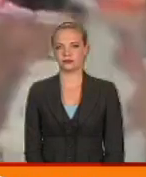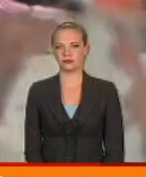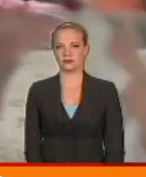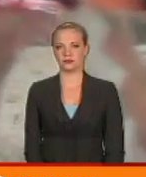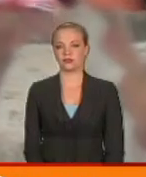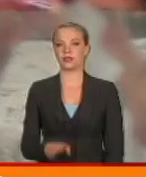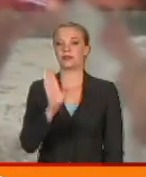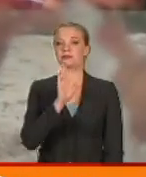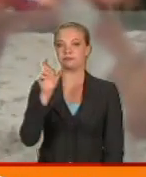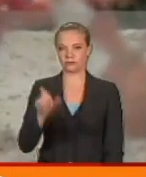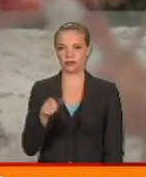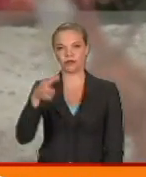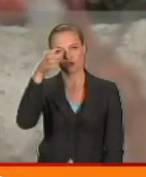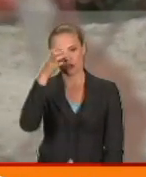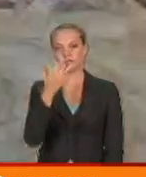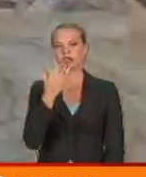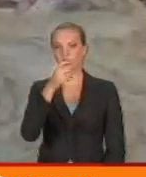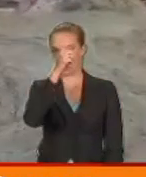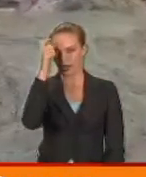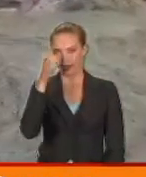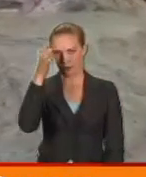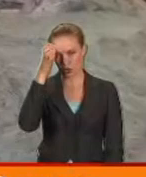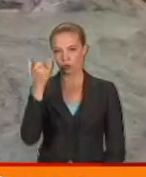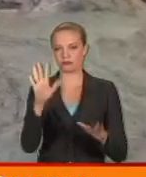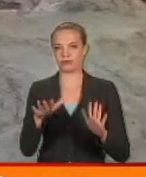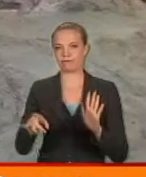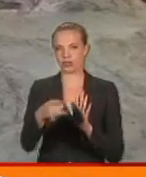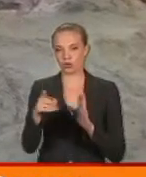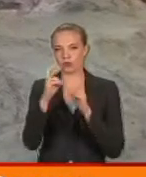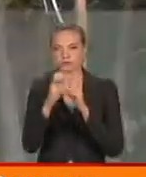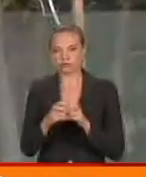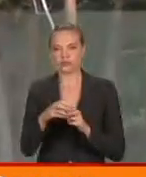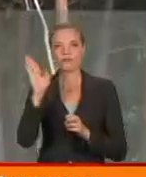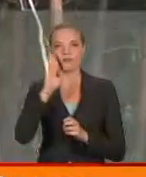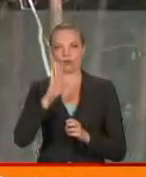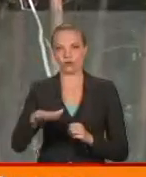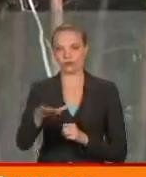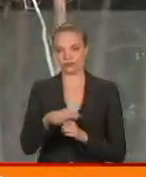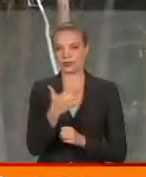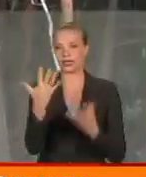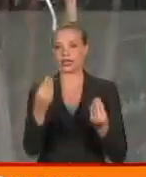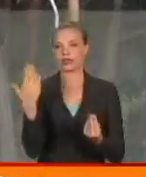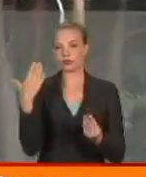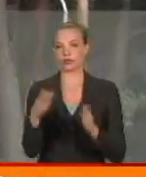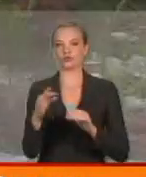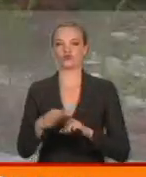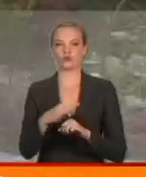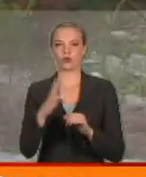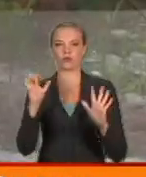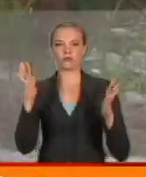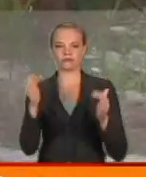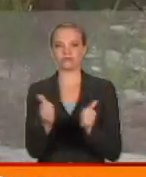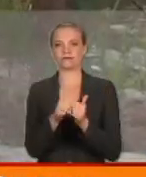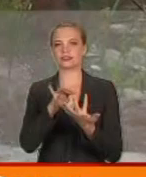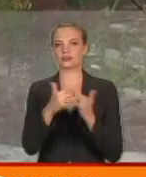Капець. Юлія – вчена Національної академії наук. Нині в Олевському районі досліджує водні об'єкти. Кілька днів тому з чоловіком на прогулянці